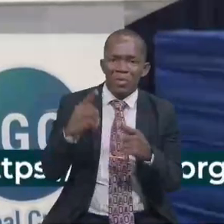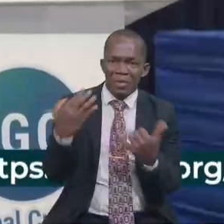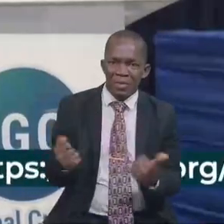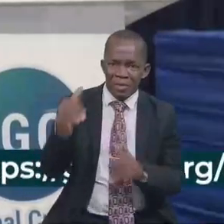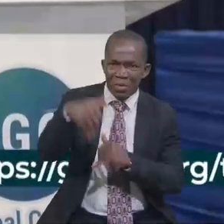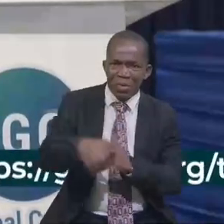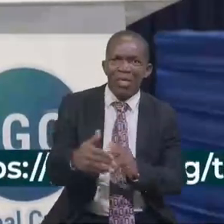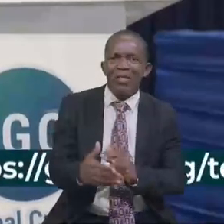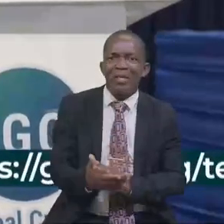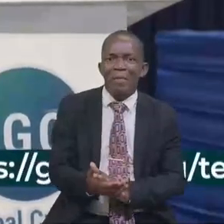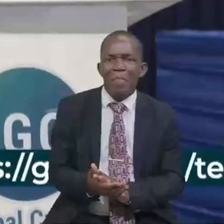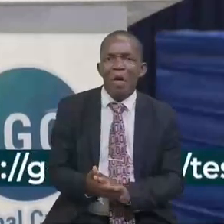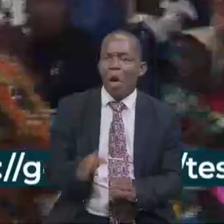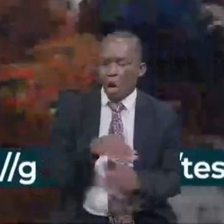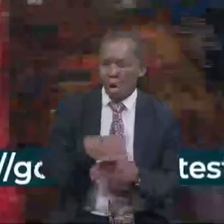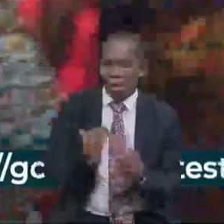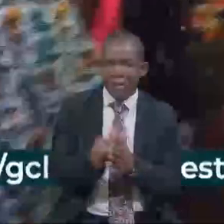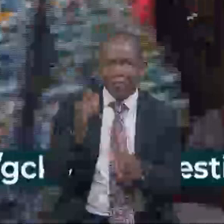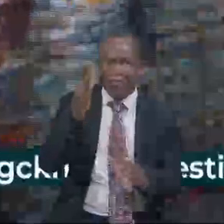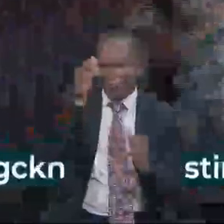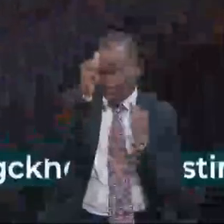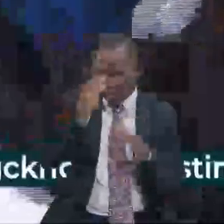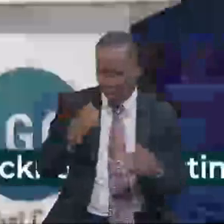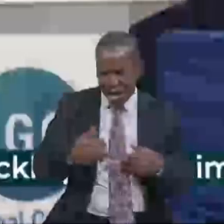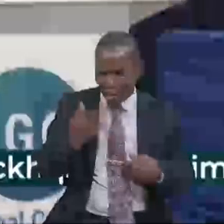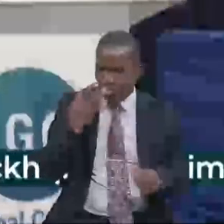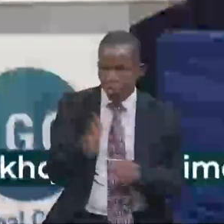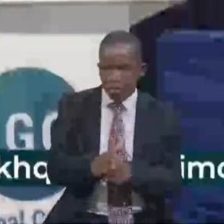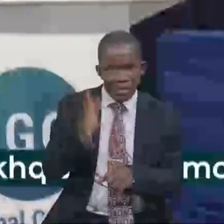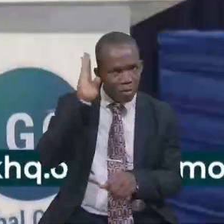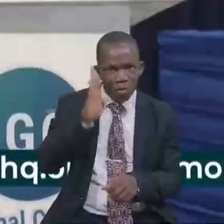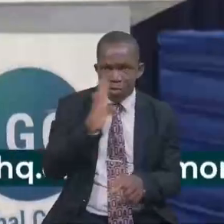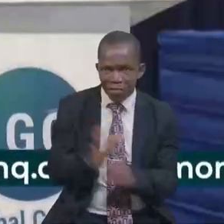Ce que notre Père a dit sera accompli. Ça se passe.